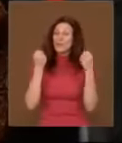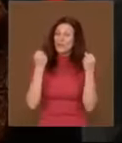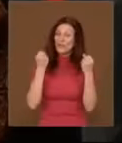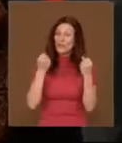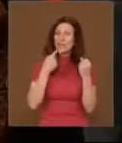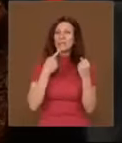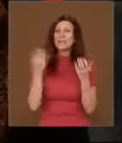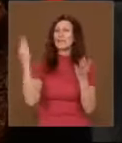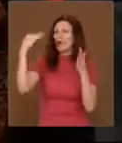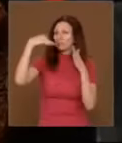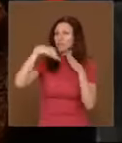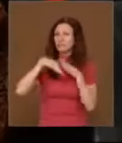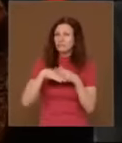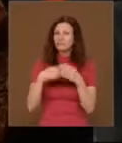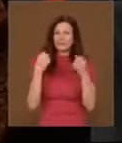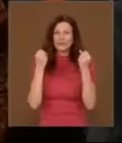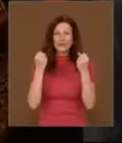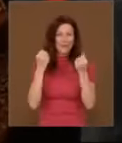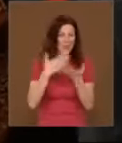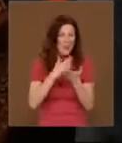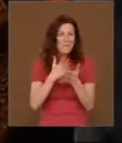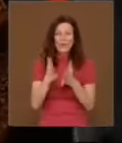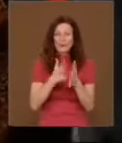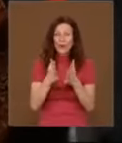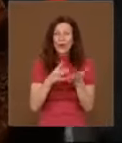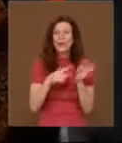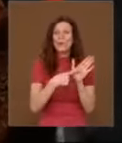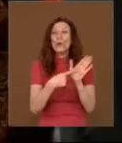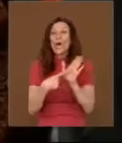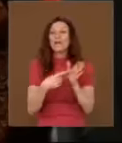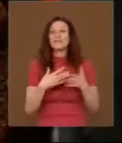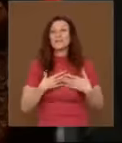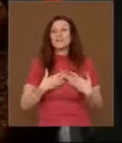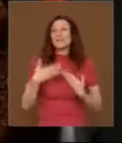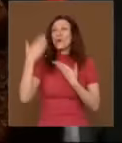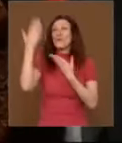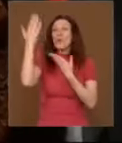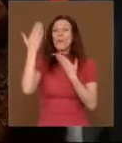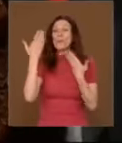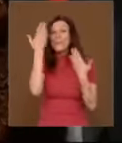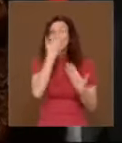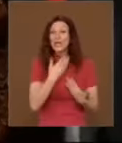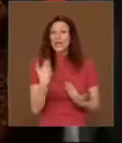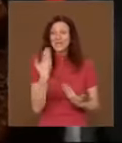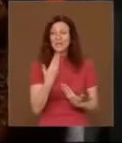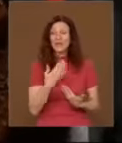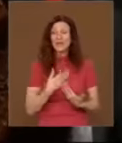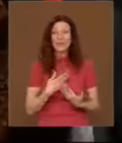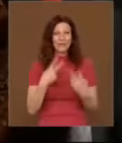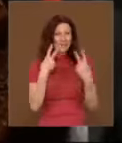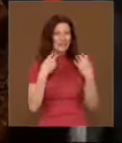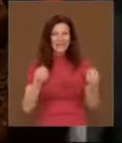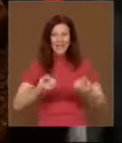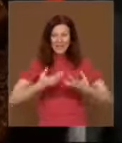въплати, живя между нас, яви ни своята божественост и светът видя славата му, слава като